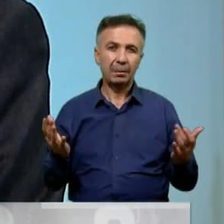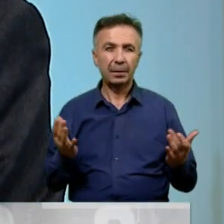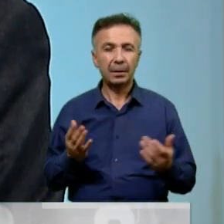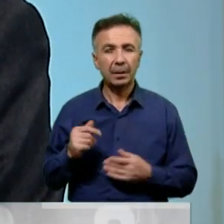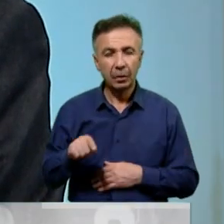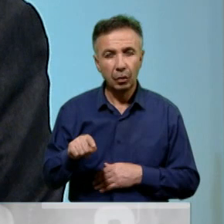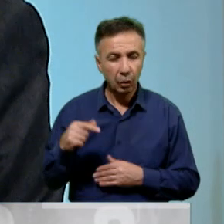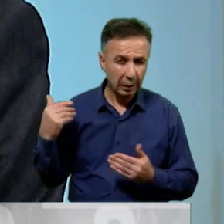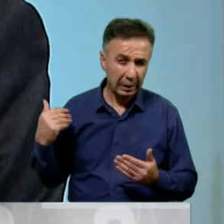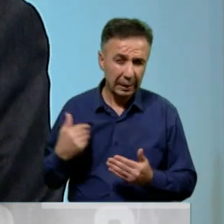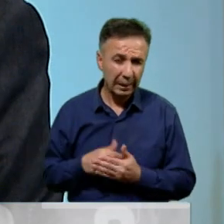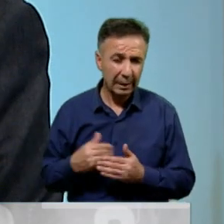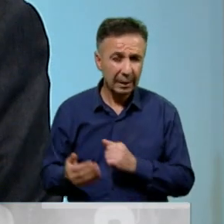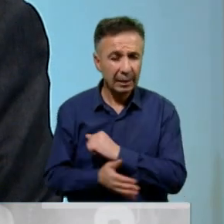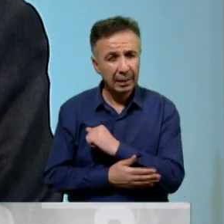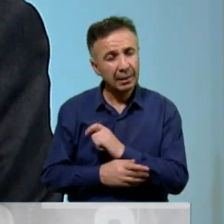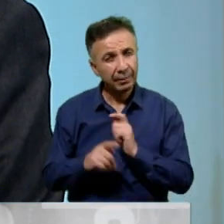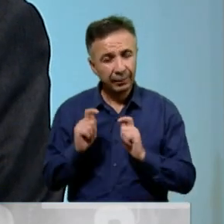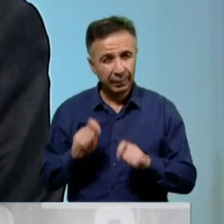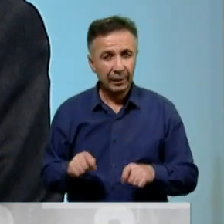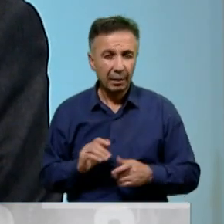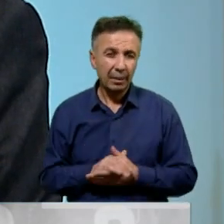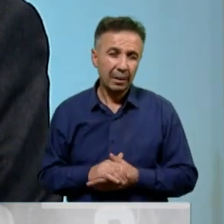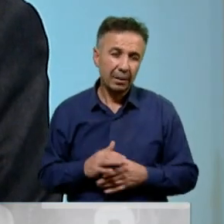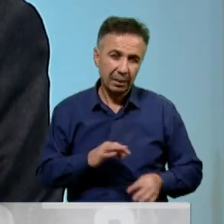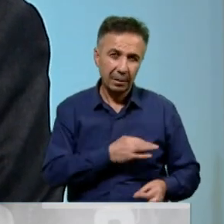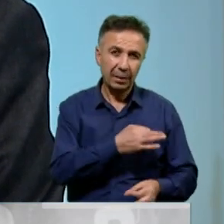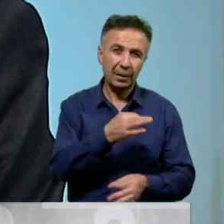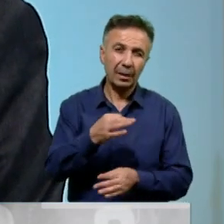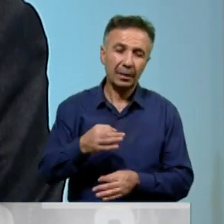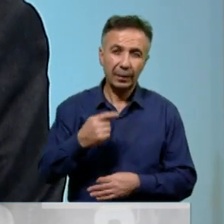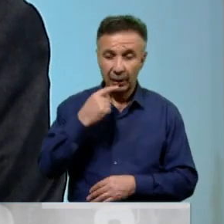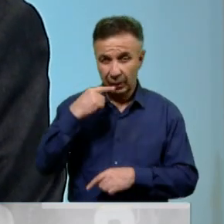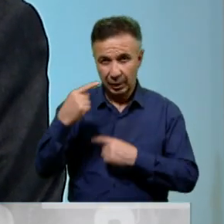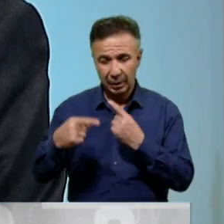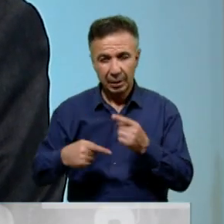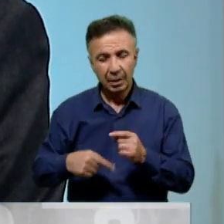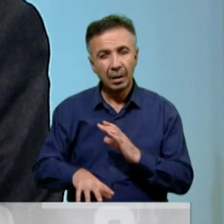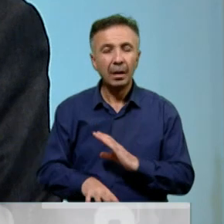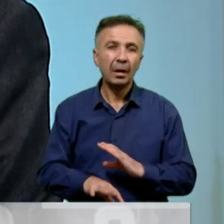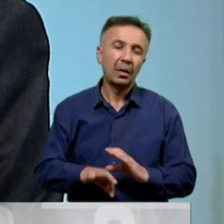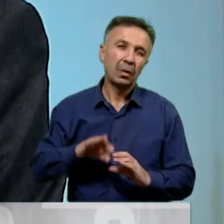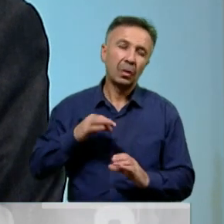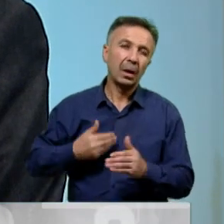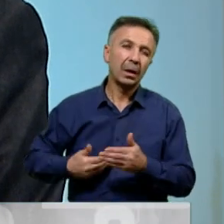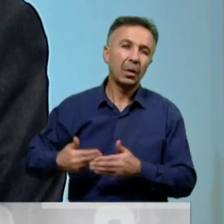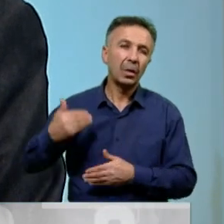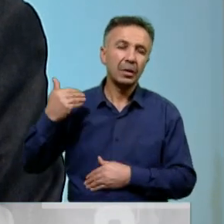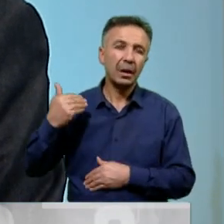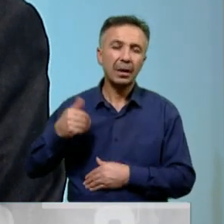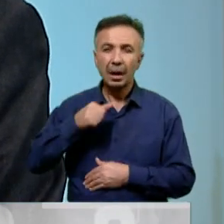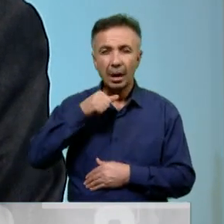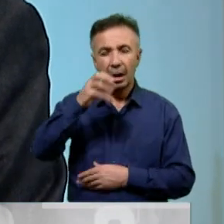şu kadar yardım yapan kişilere gelecek sene Kura'da öncelik vereceğiz,